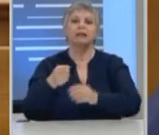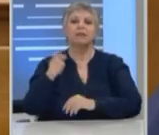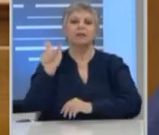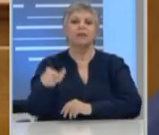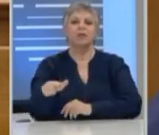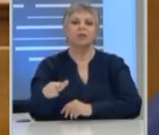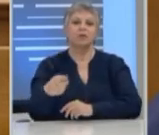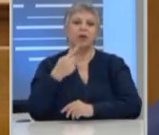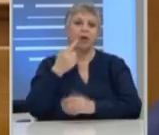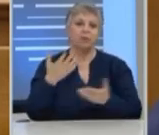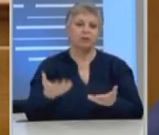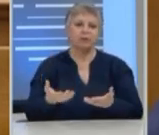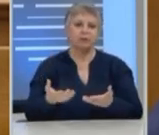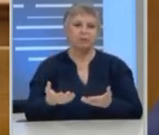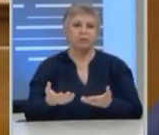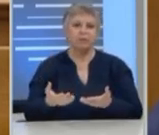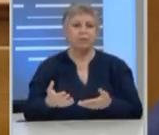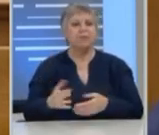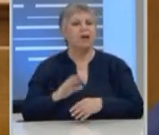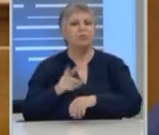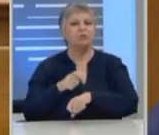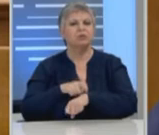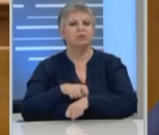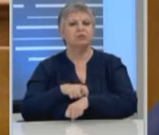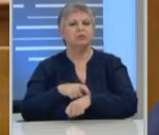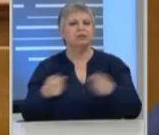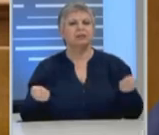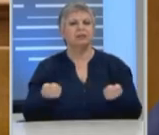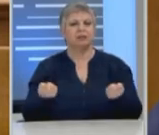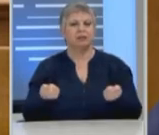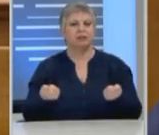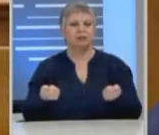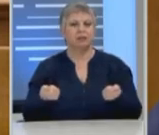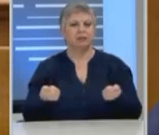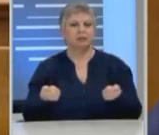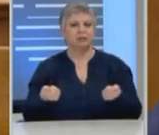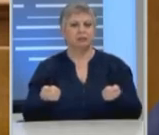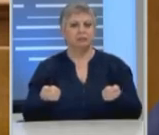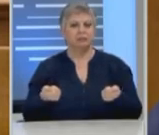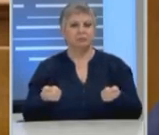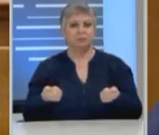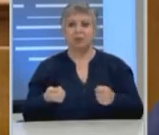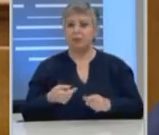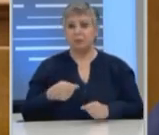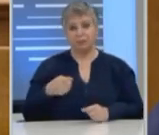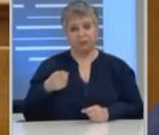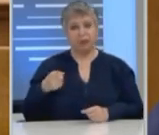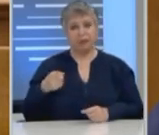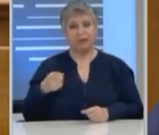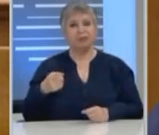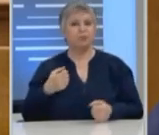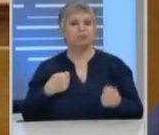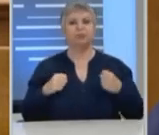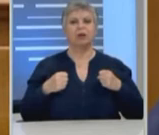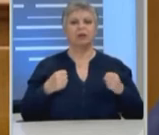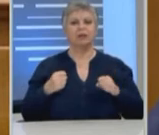γίνεται? Αυτό που γίνεται είναι ότι εσείς αντιδράτε με τη λογική που